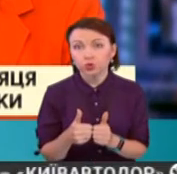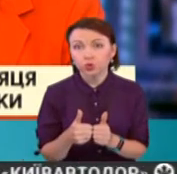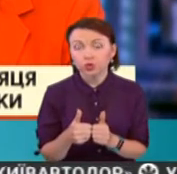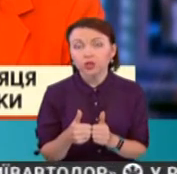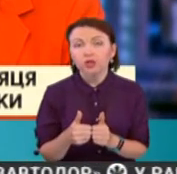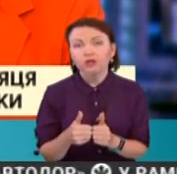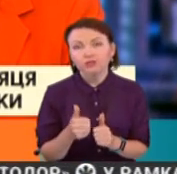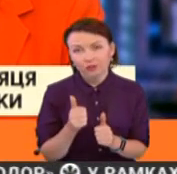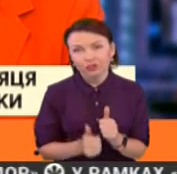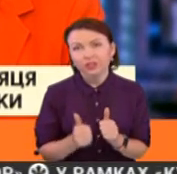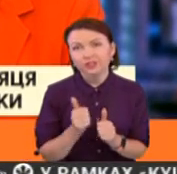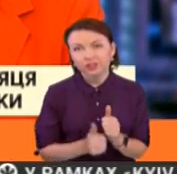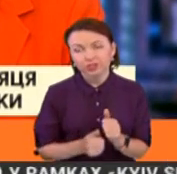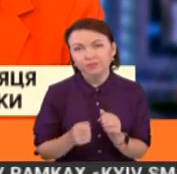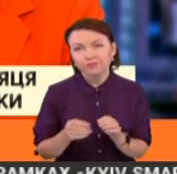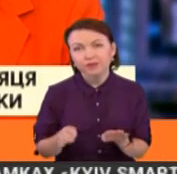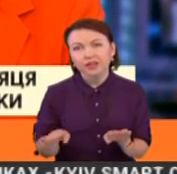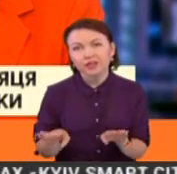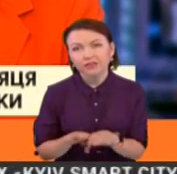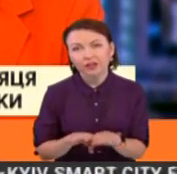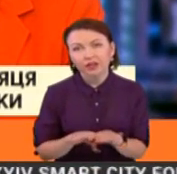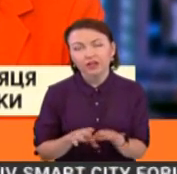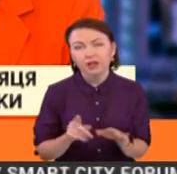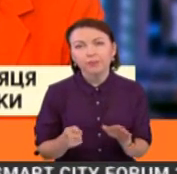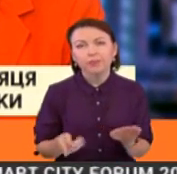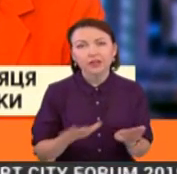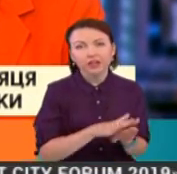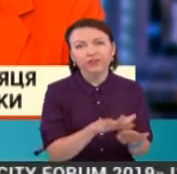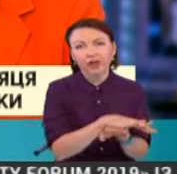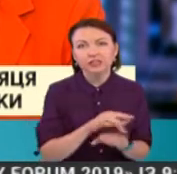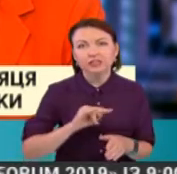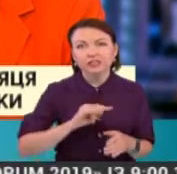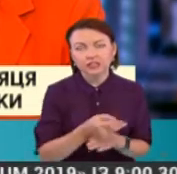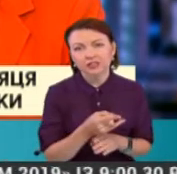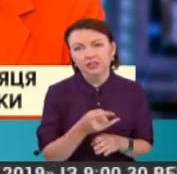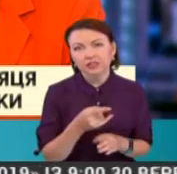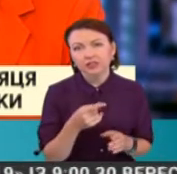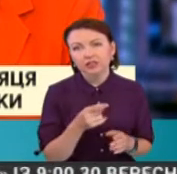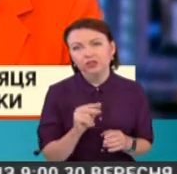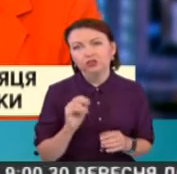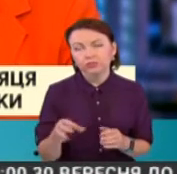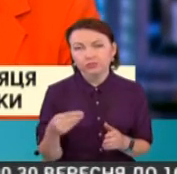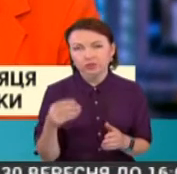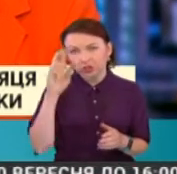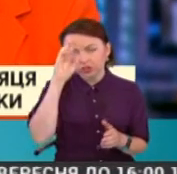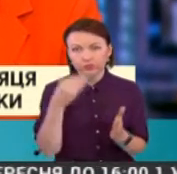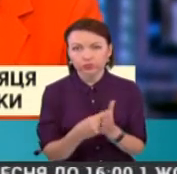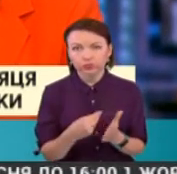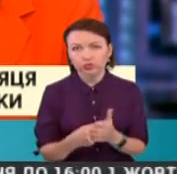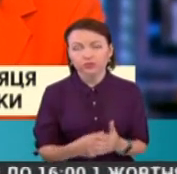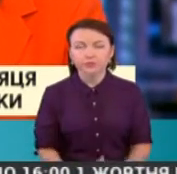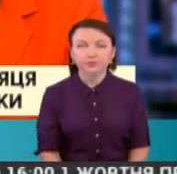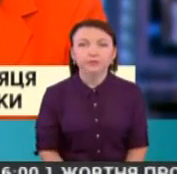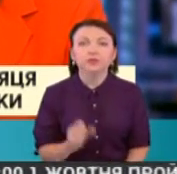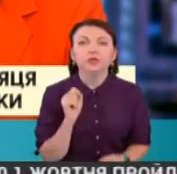вона частіше перекриває оці дірки фінансування, ніж державний бюджет. Якось тут бути людям, тому